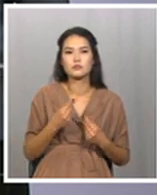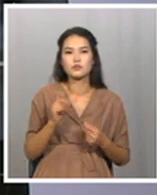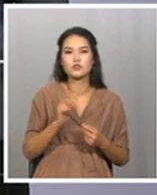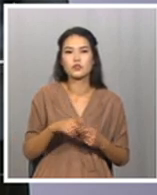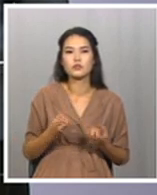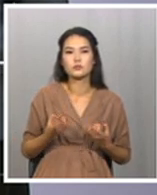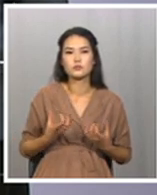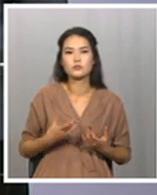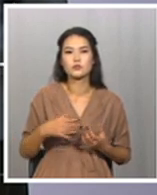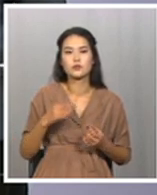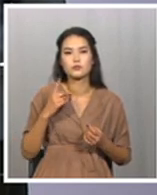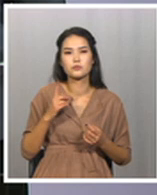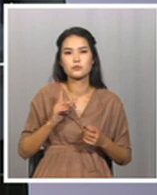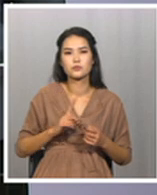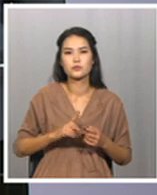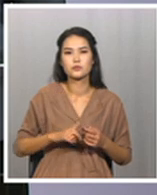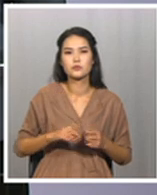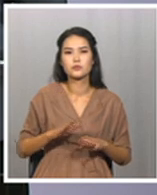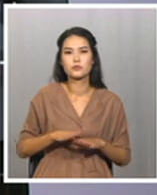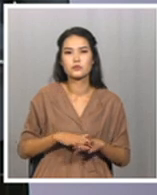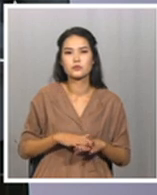простого, благородного и мудрого.